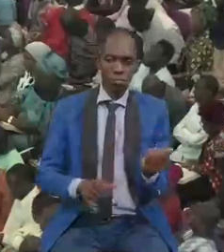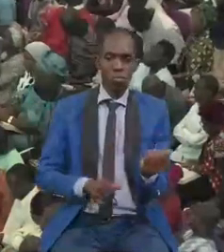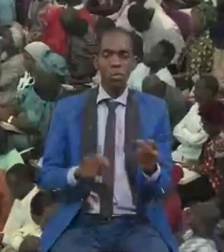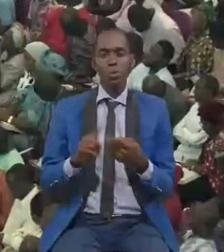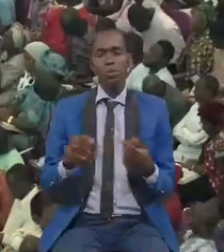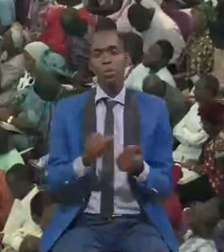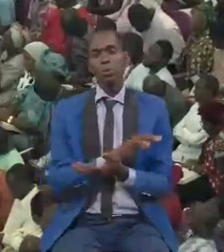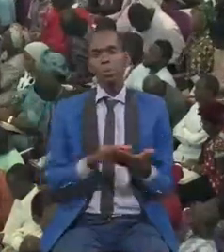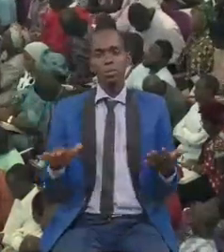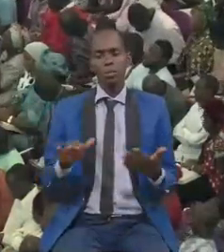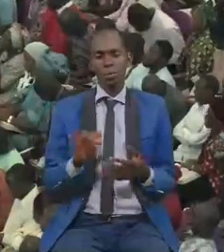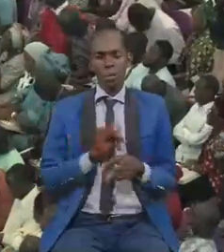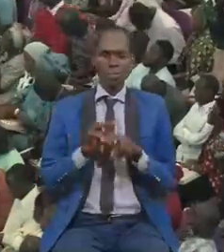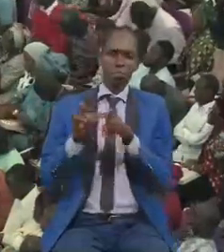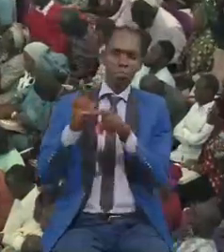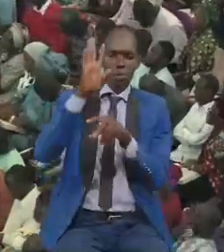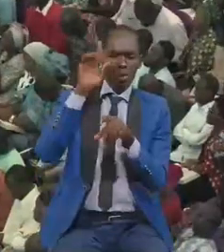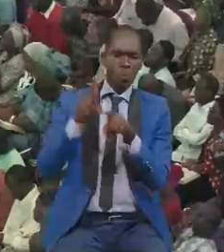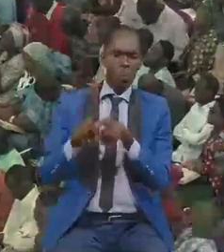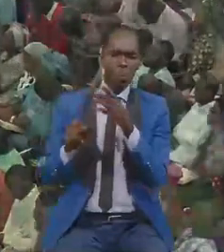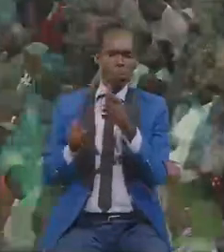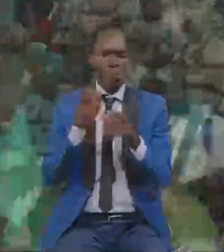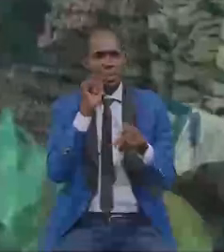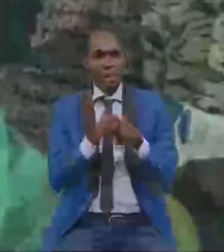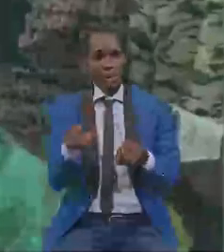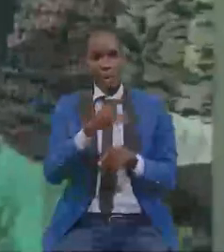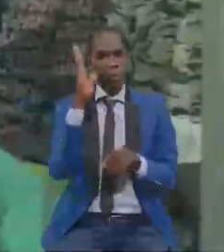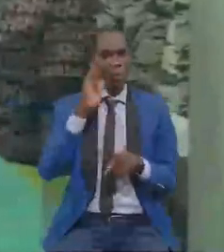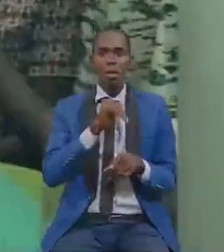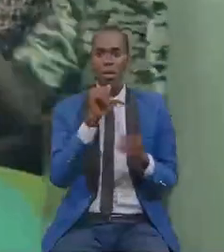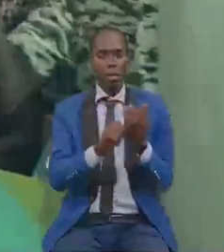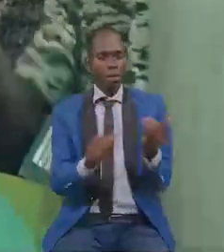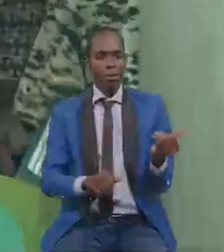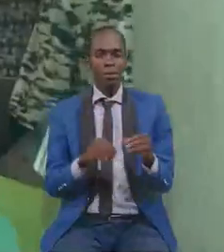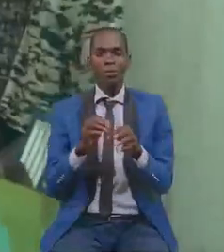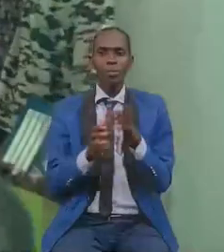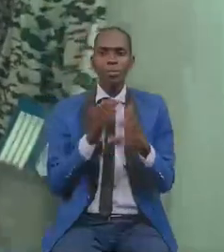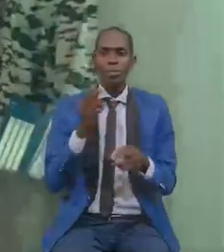Je vois le frère là-bas, je vois la soeur là-bas, vous n'allez pas vous retirer. Je dis,